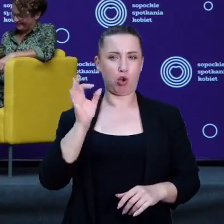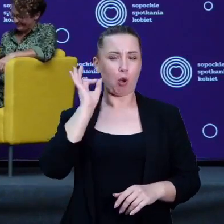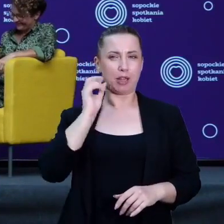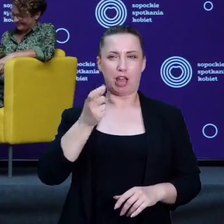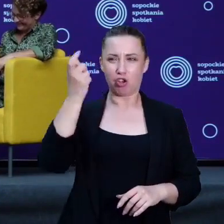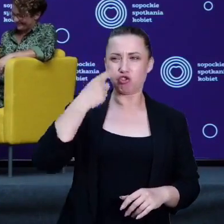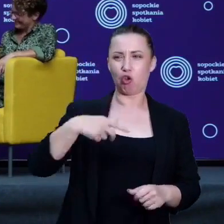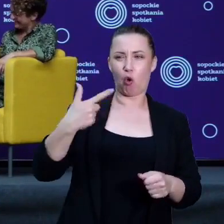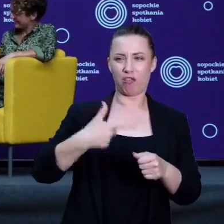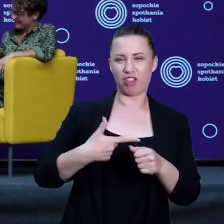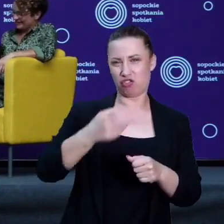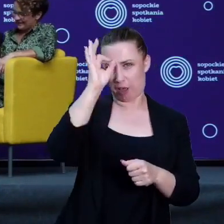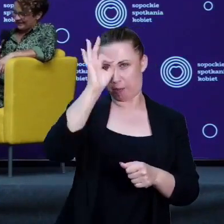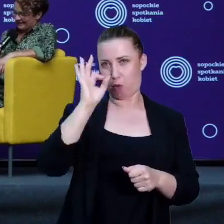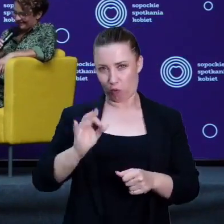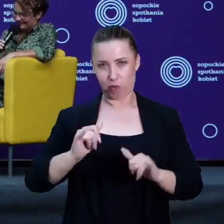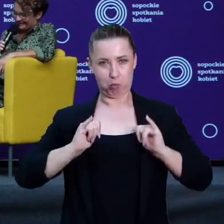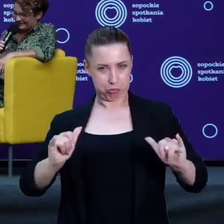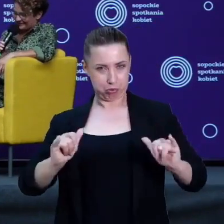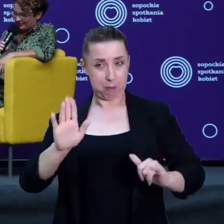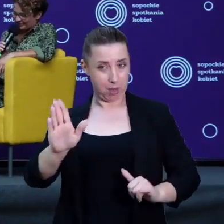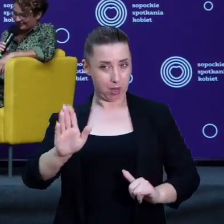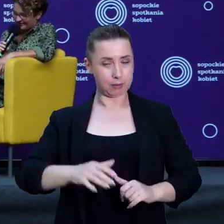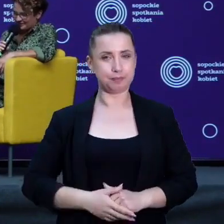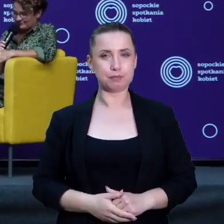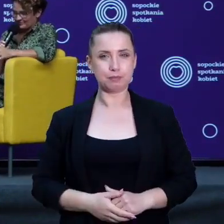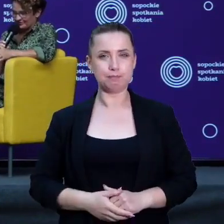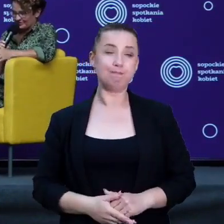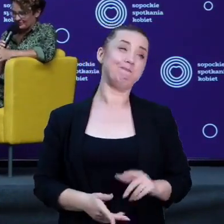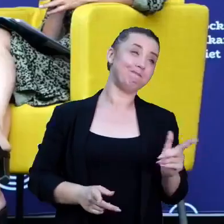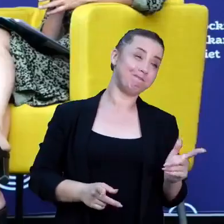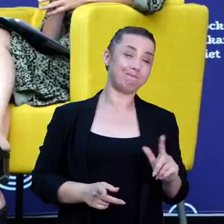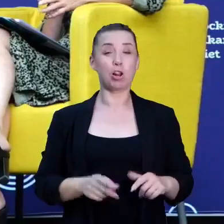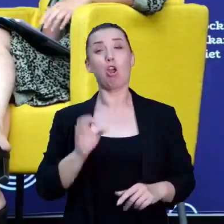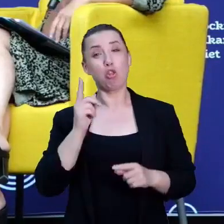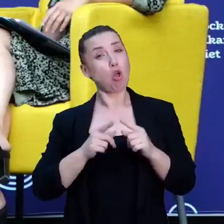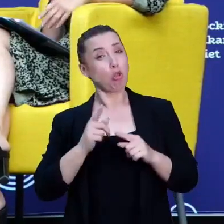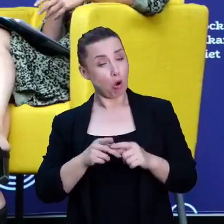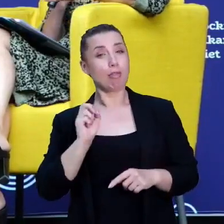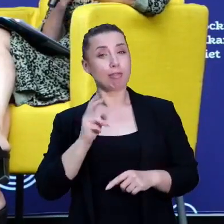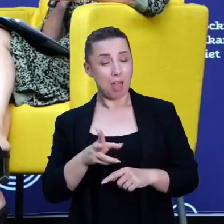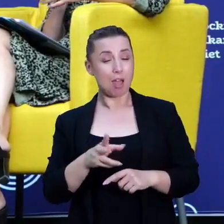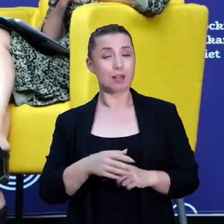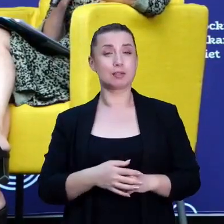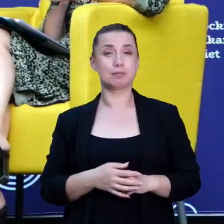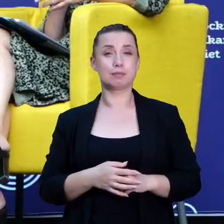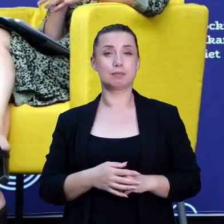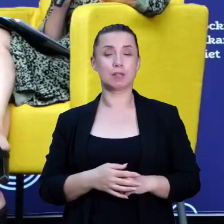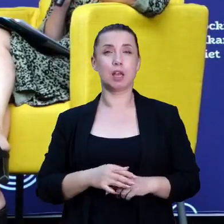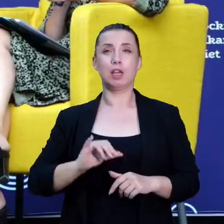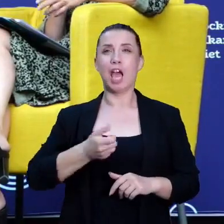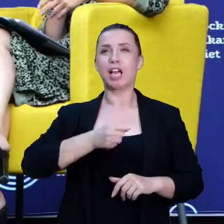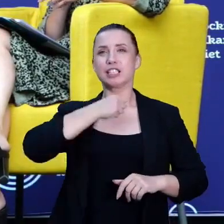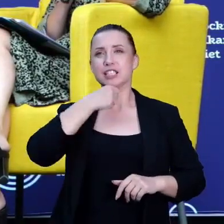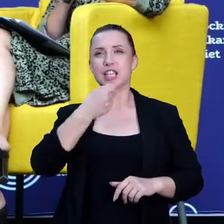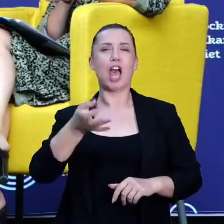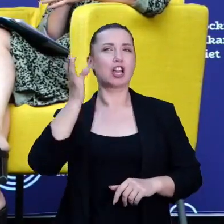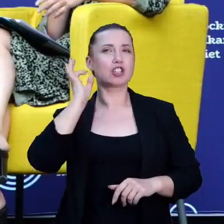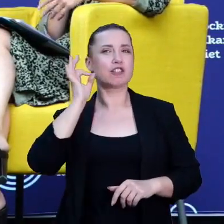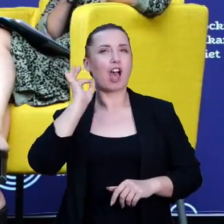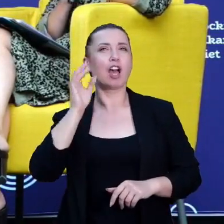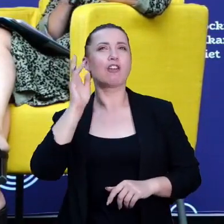120-procentową co najmniej kobietą. To trochę tak jest, bo przecież mówimy, że no, im starszy mężczyzna, to tak jak